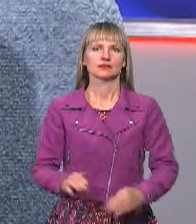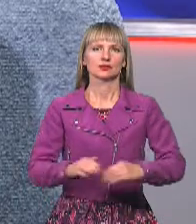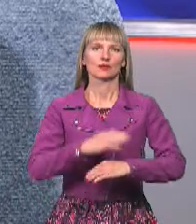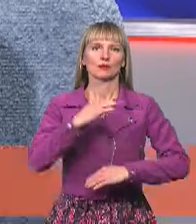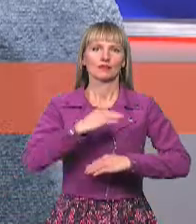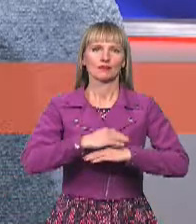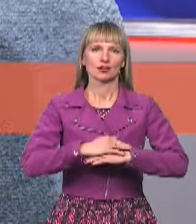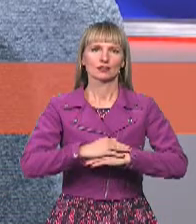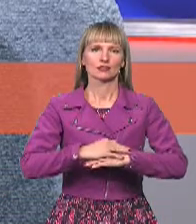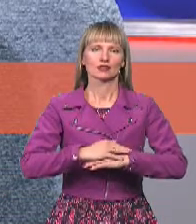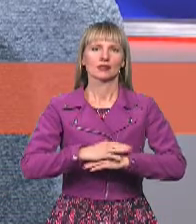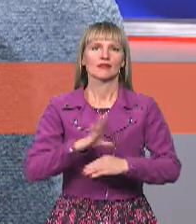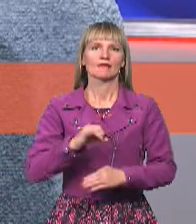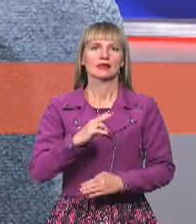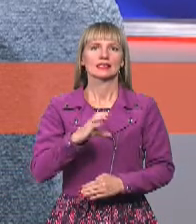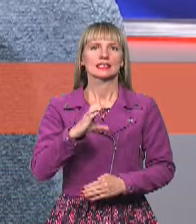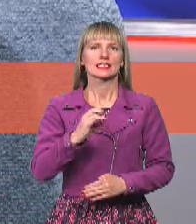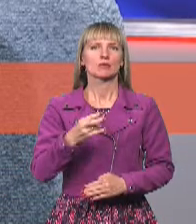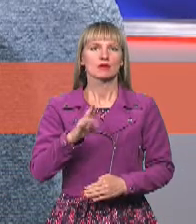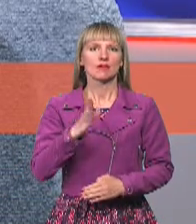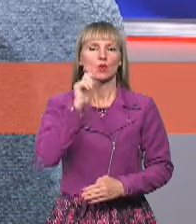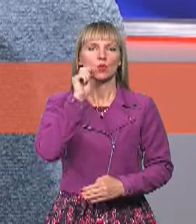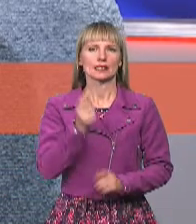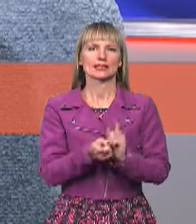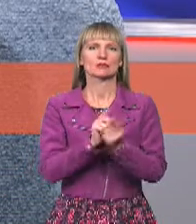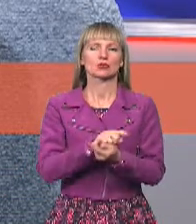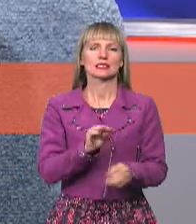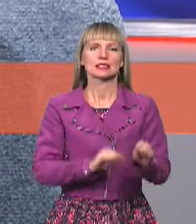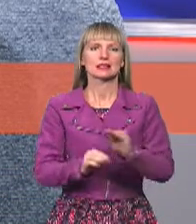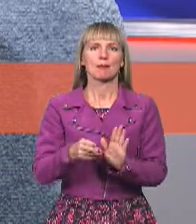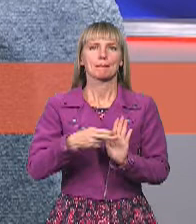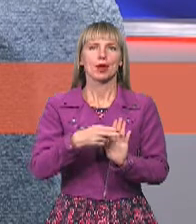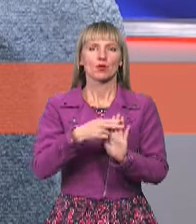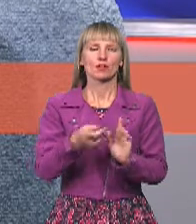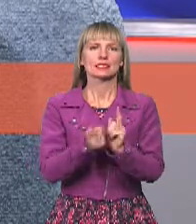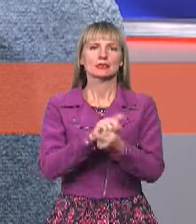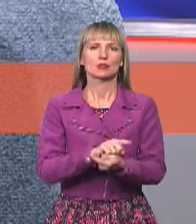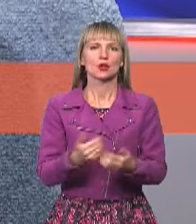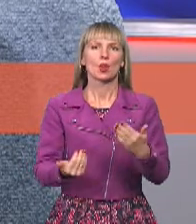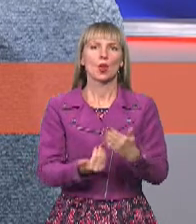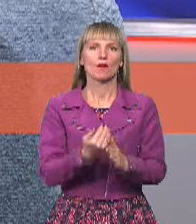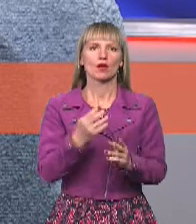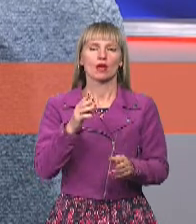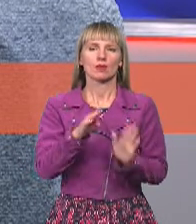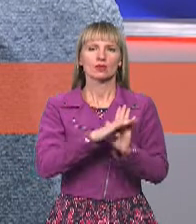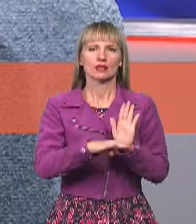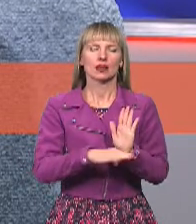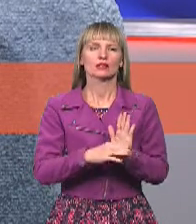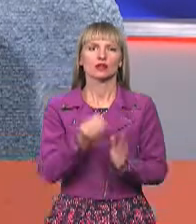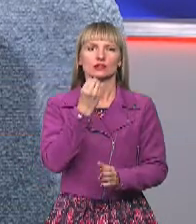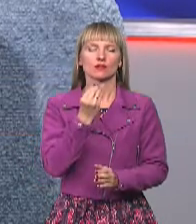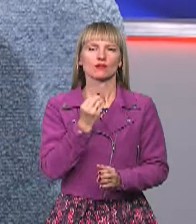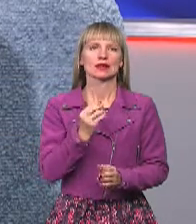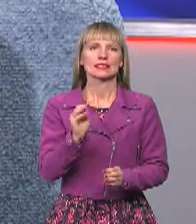Добрий вечір. Від серпня в Україні змінюється система маркування та вводяться нові стандарти харчової безпеки в Україні. Згідно